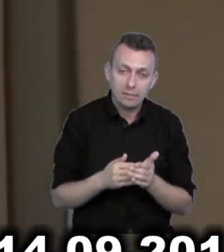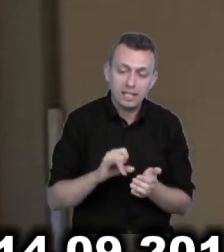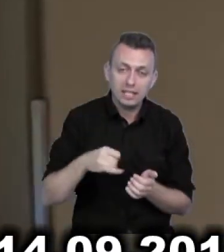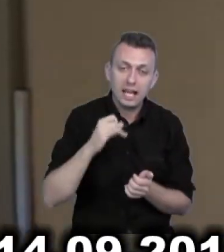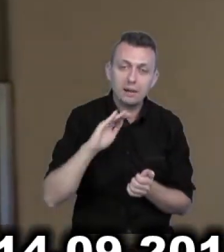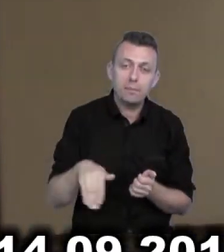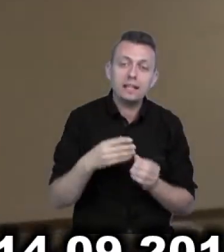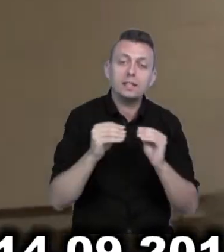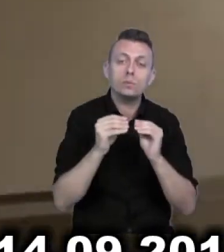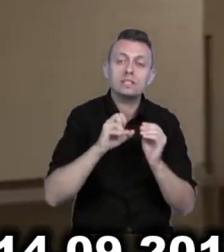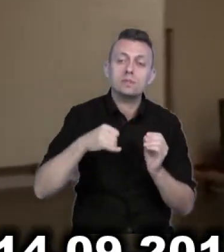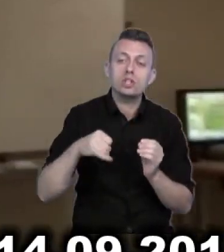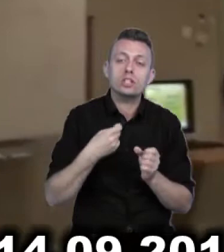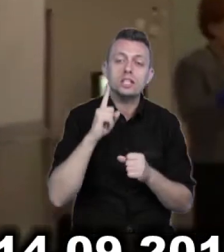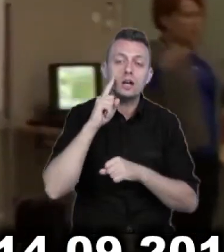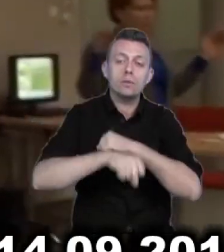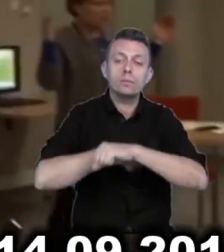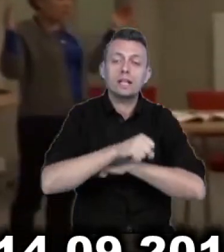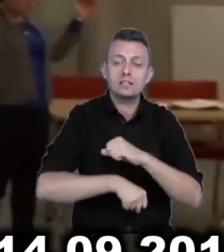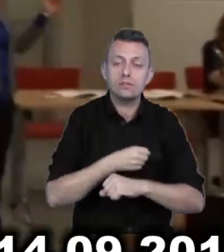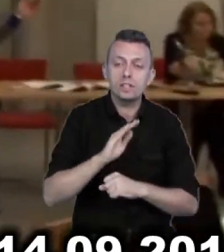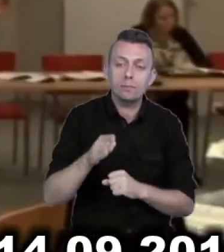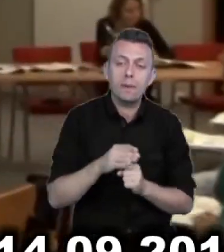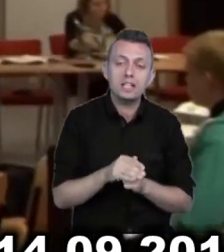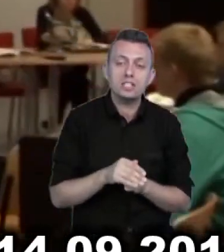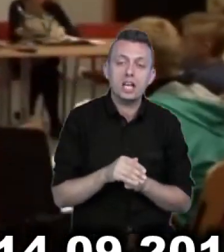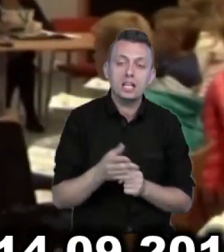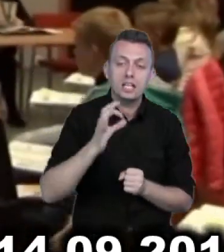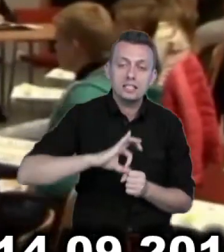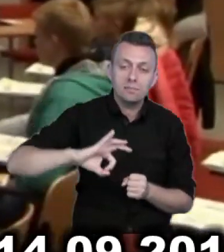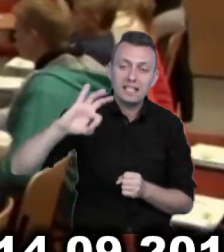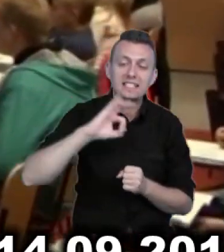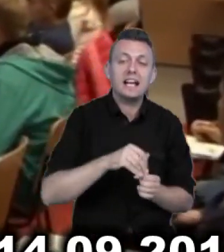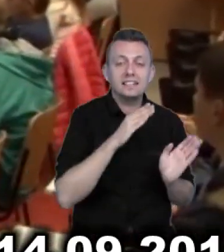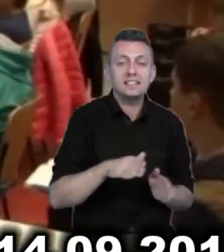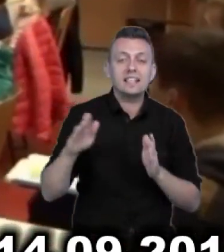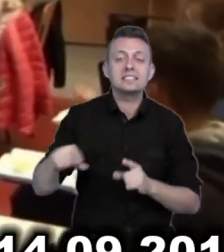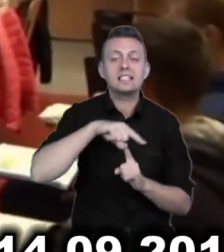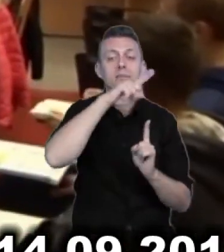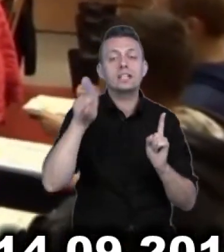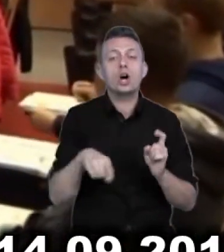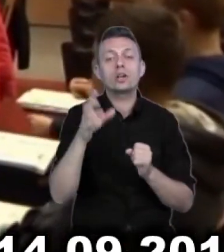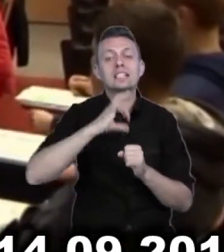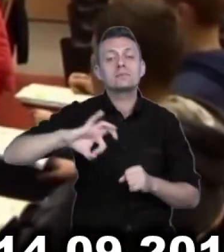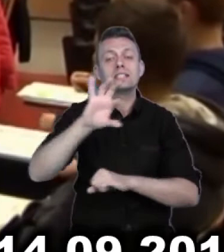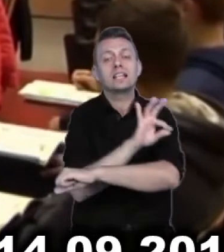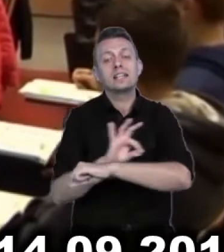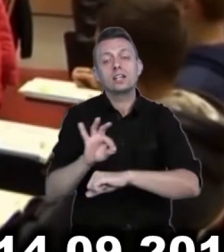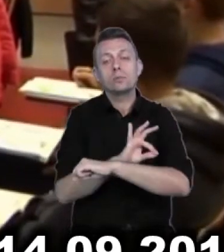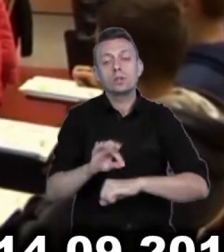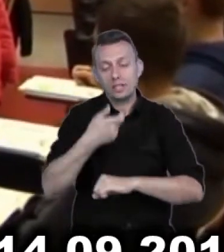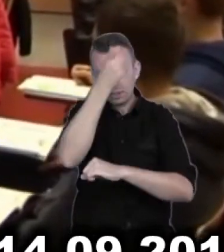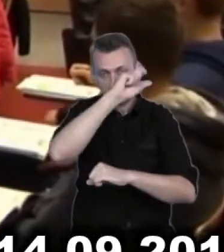szkół ponadgimnazjalnych z naszego regionu, którzy wezmą udział w kolejnej edycji projektu edukacyjnego Zakładu Ubezpieczeń Społecznych pod